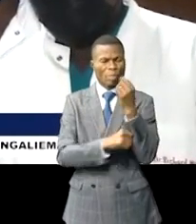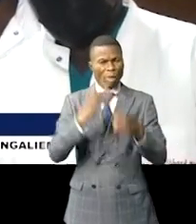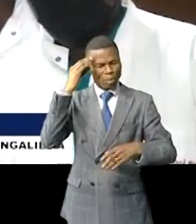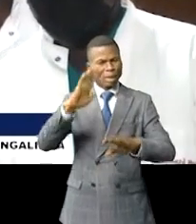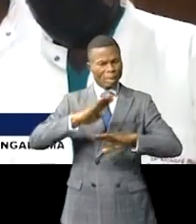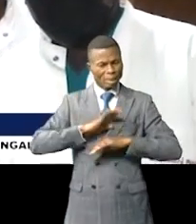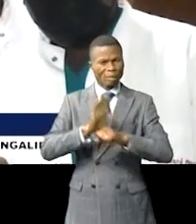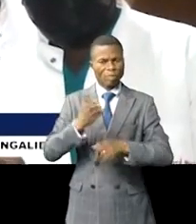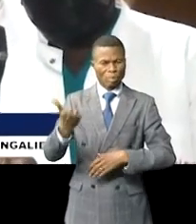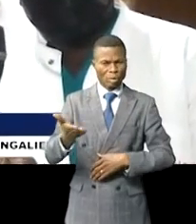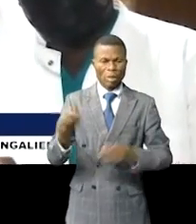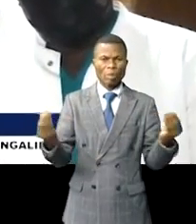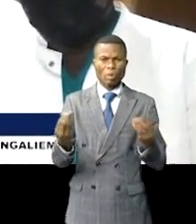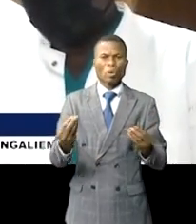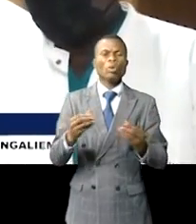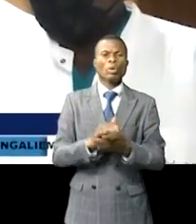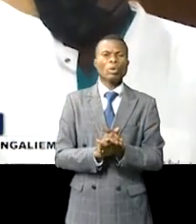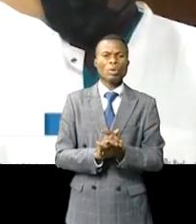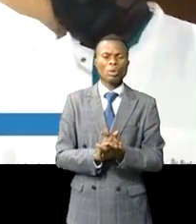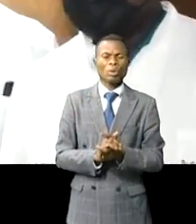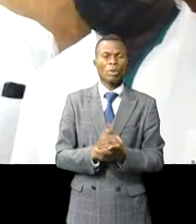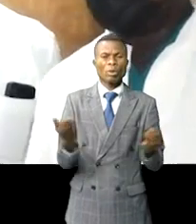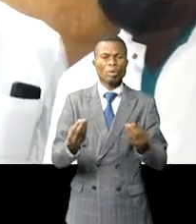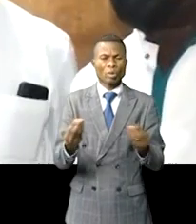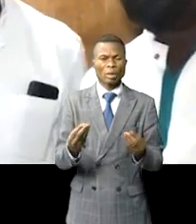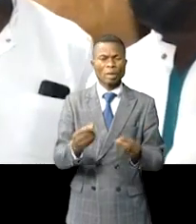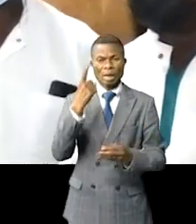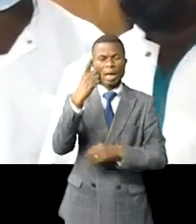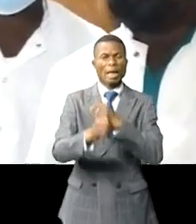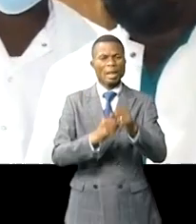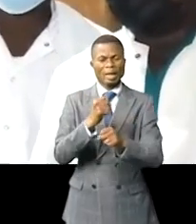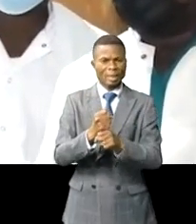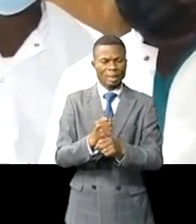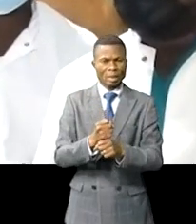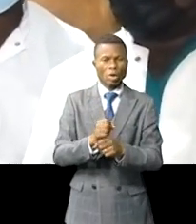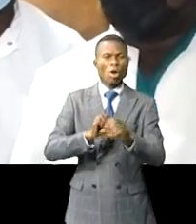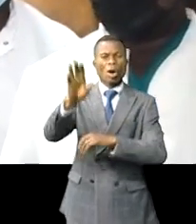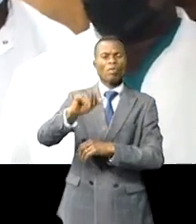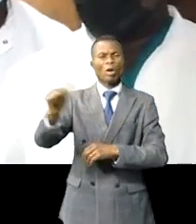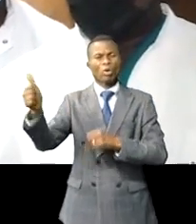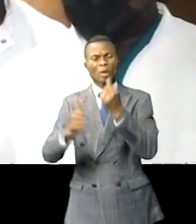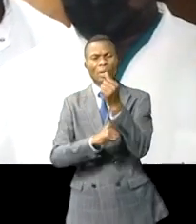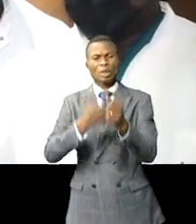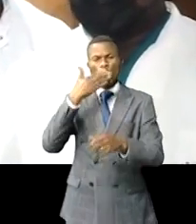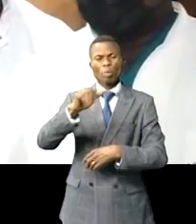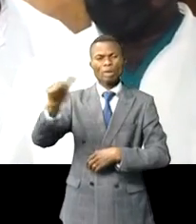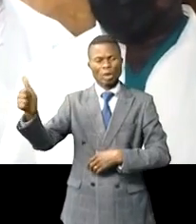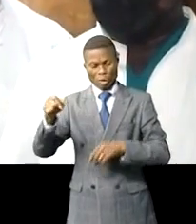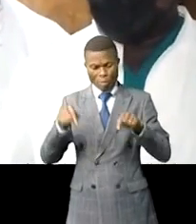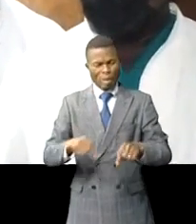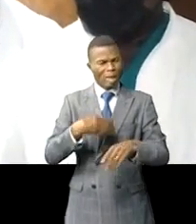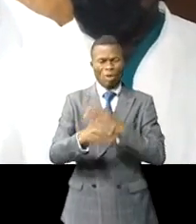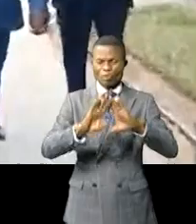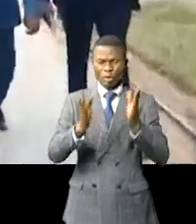satisfaits. Puisqu'il y a plus d'environ une année, on les envoyait ailleurs pour faire les examens. Et maintenant, tout se passe sur place. Ils